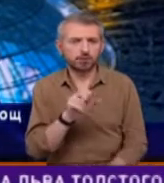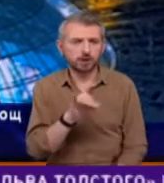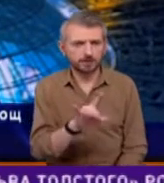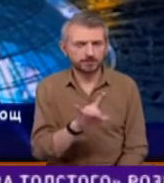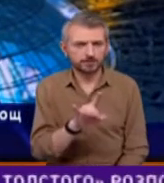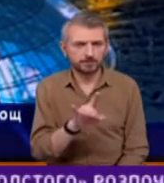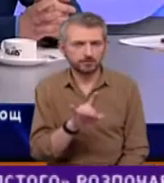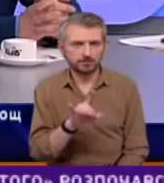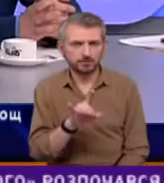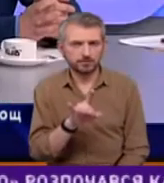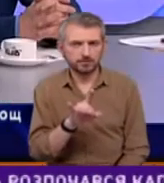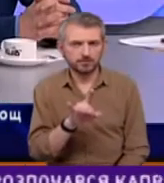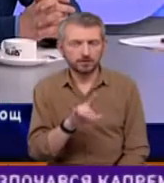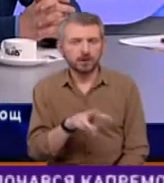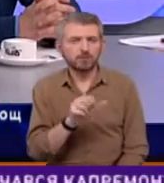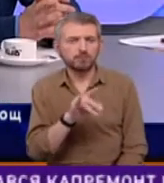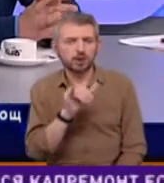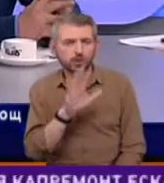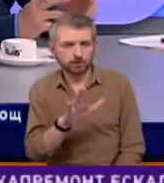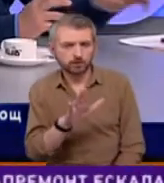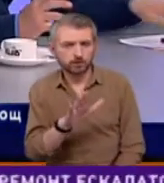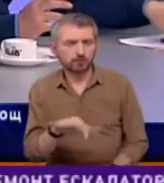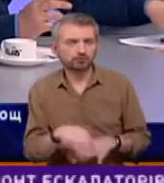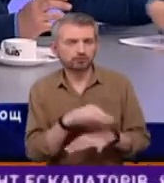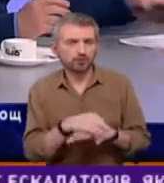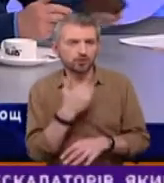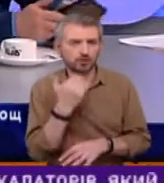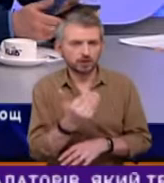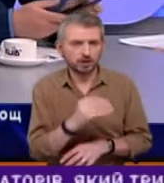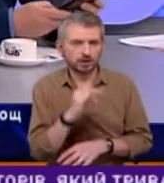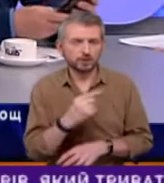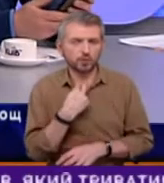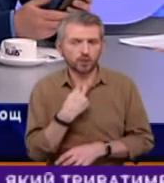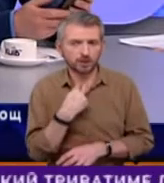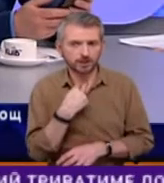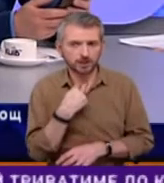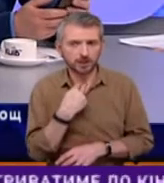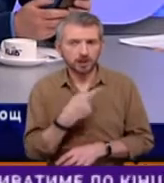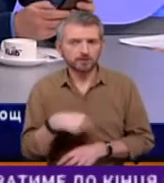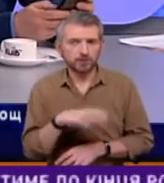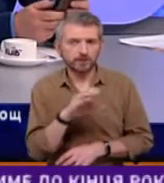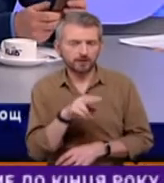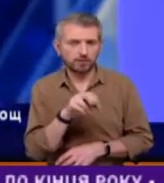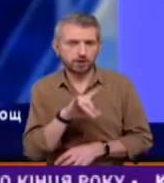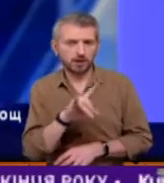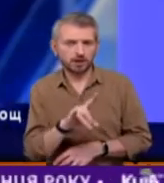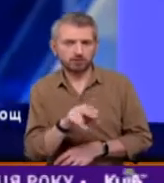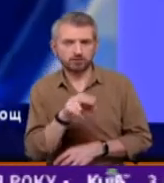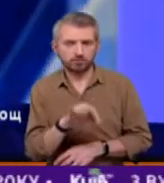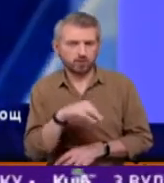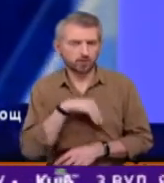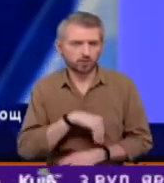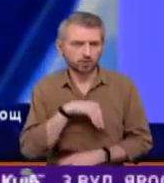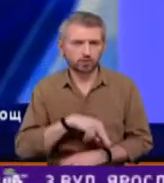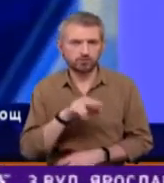От Марув, чоловік Марув з Горлівки, і вони от сєпари по духу,